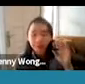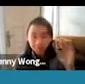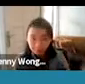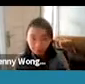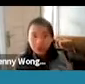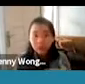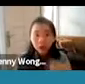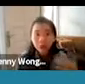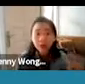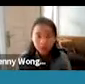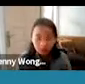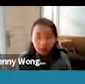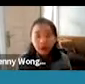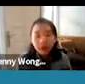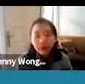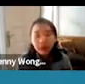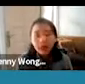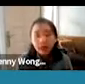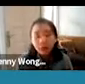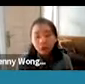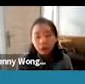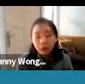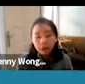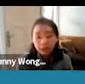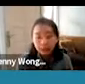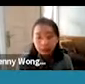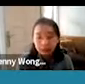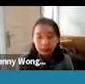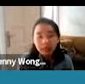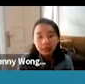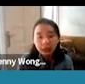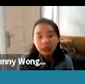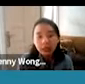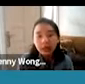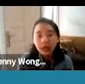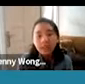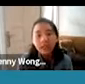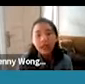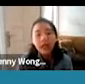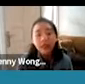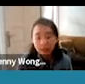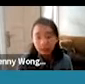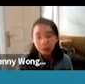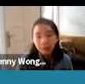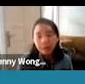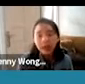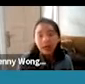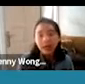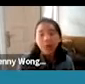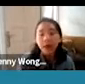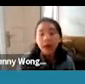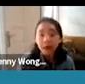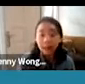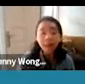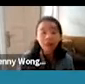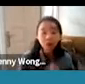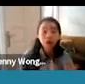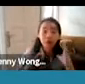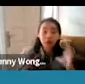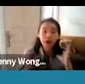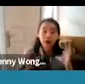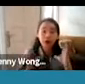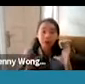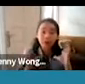sing a dan juga mencegah adreno situ sendiri terjadi dan yang terakhir adalah standar ketat dalam penyiaran dan periklanan